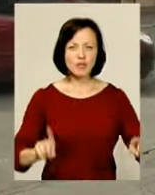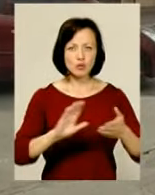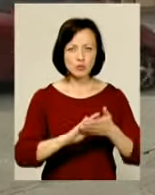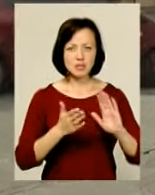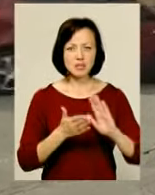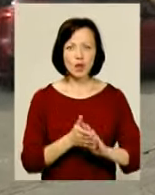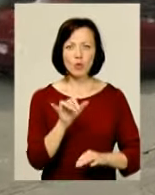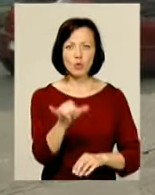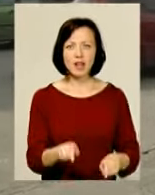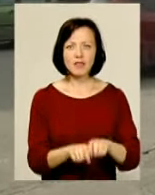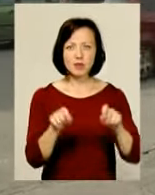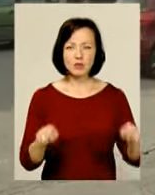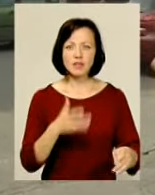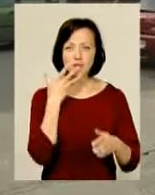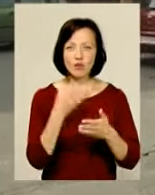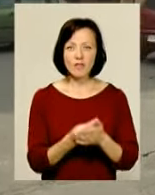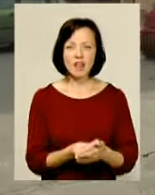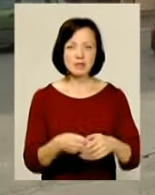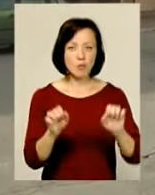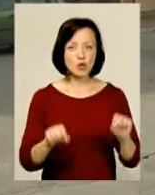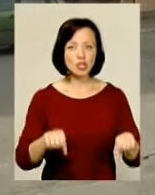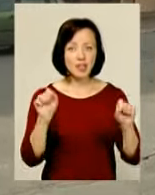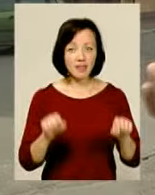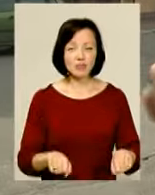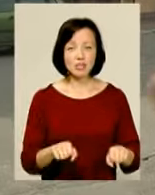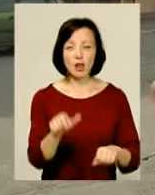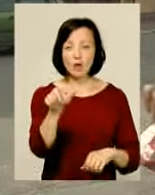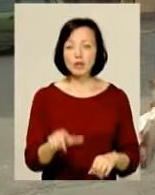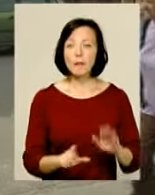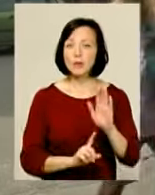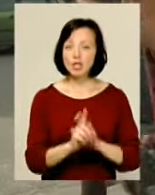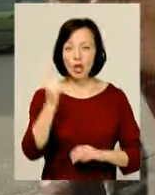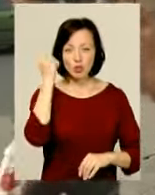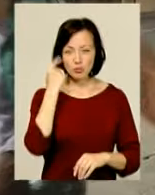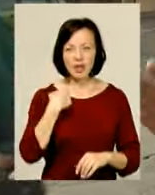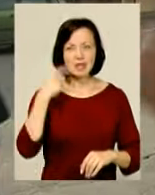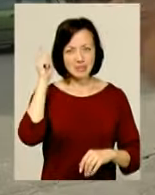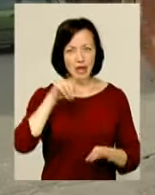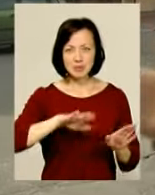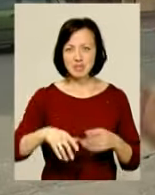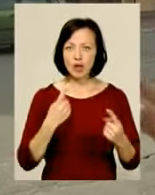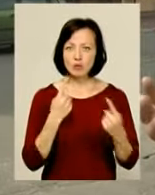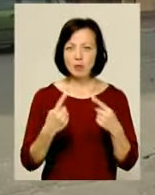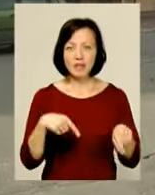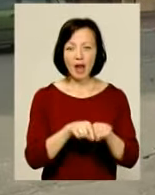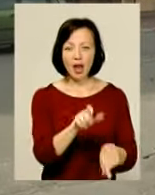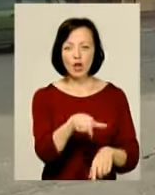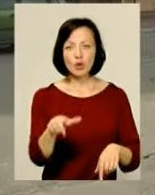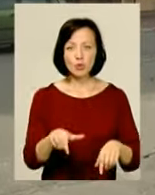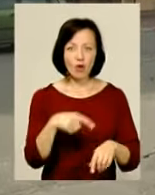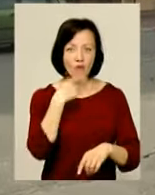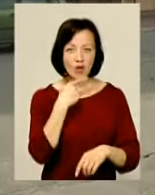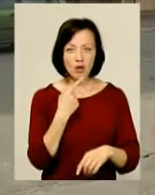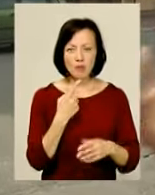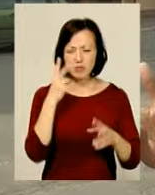неї відкриваються свої власні можливості. Вона починає думати, це я вже знаю після розмов, так говорить глядачі, вона починає